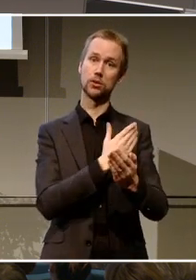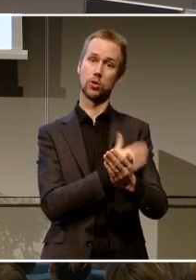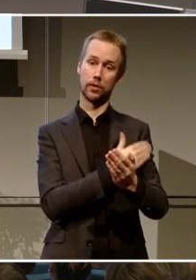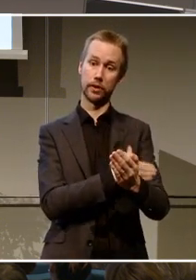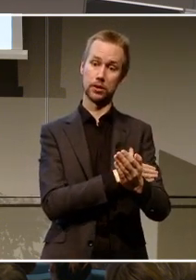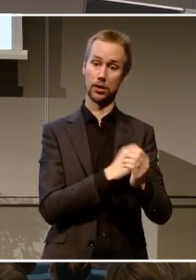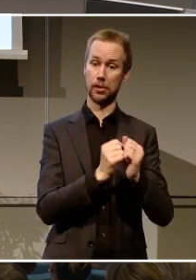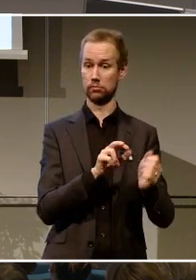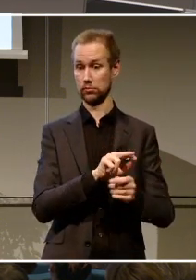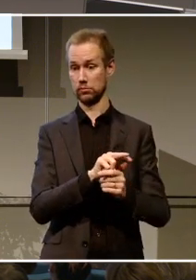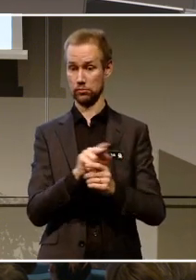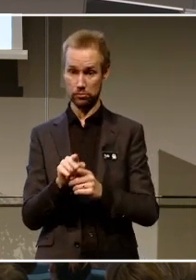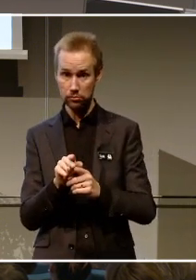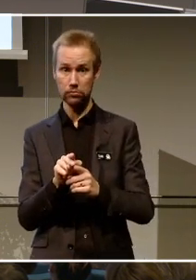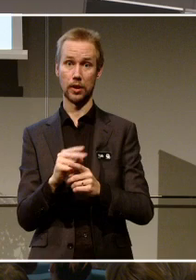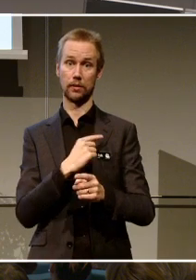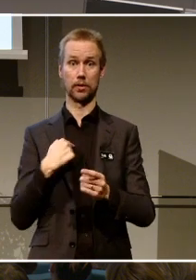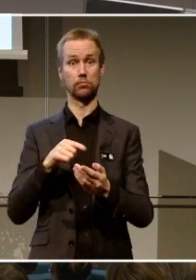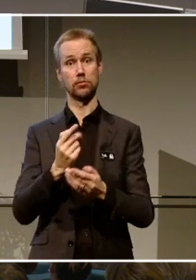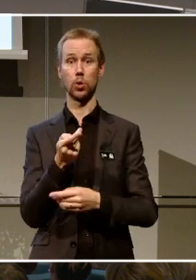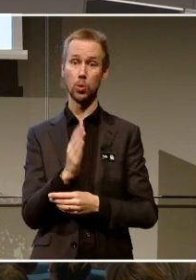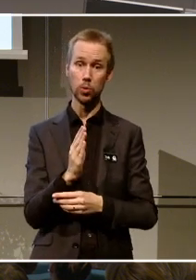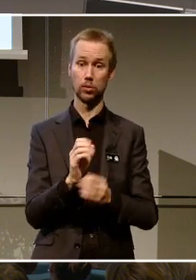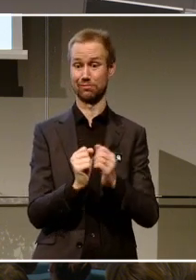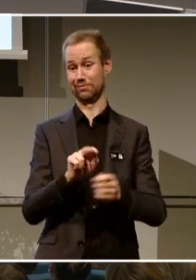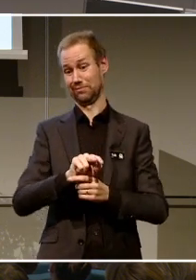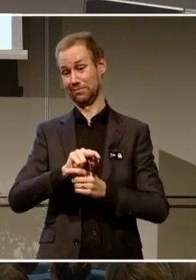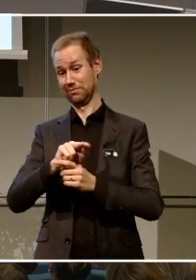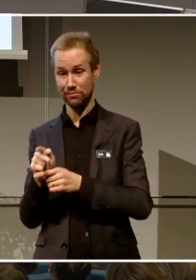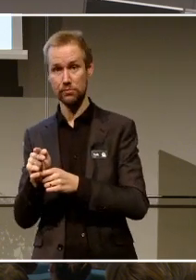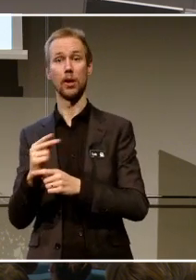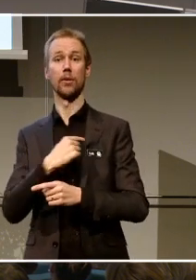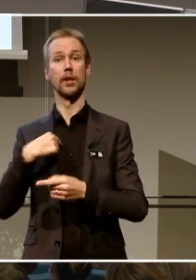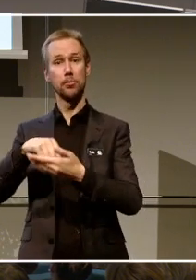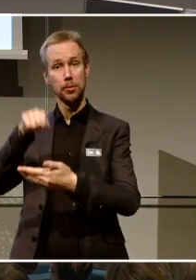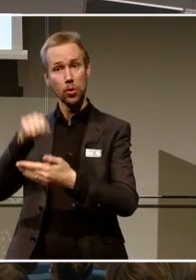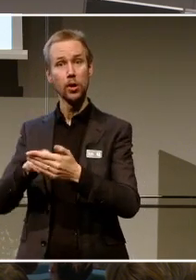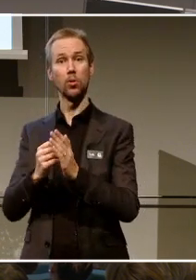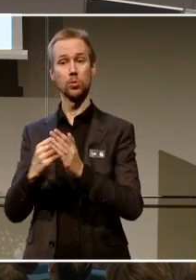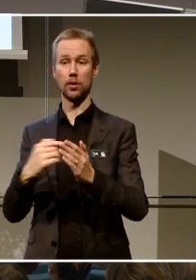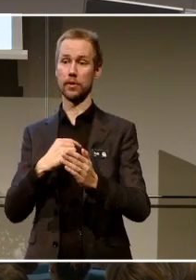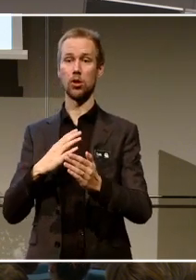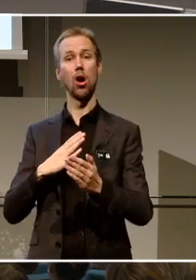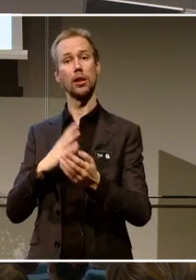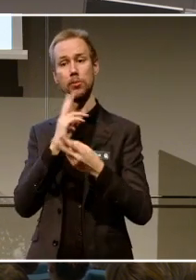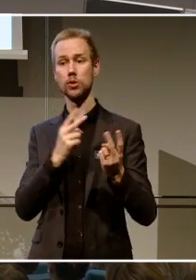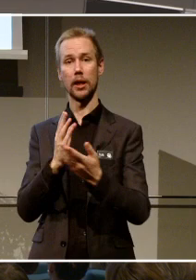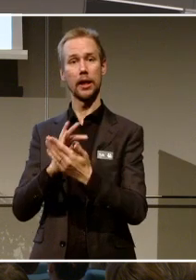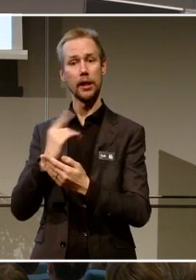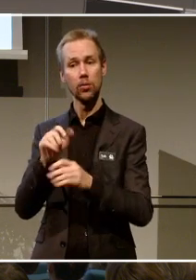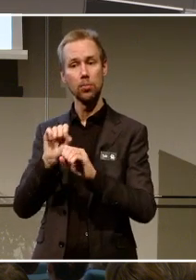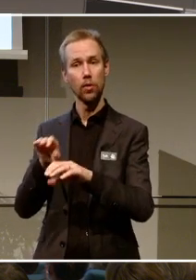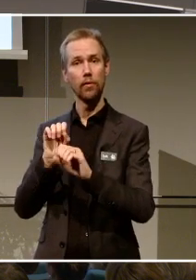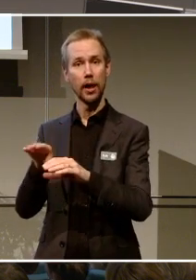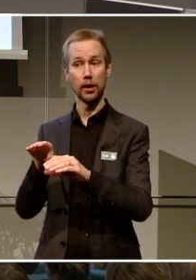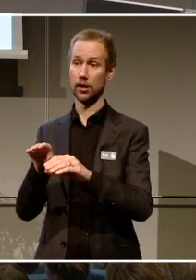kunder. Här är vi medborgare i rollen av att vi har demokratiska rättigheter att påverka. Så här kan vi säga